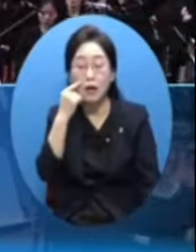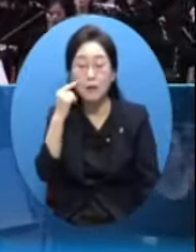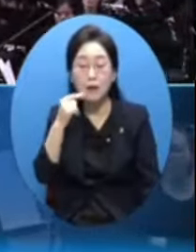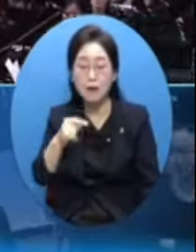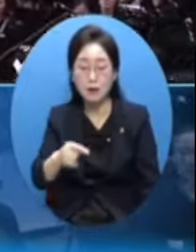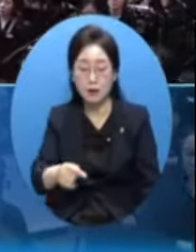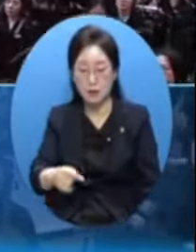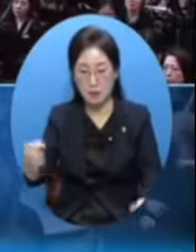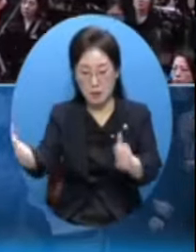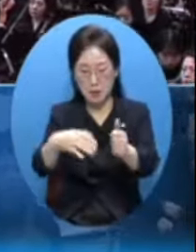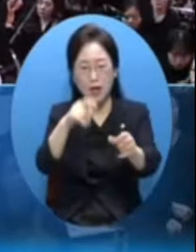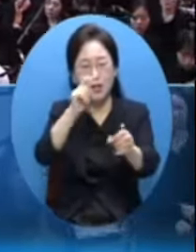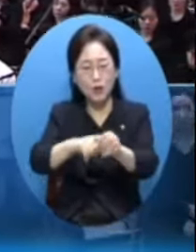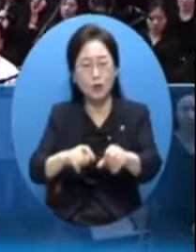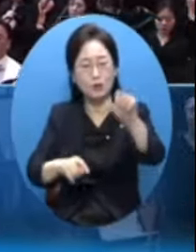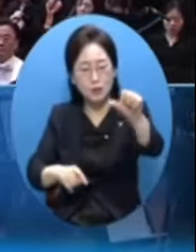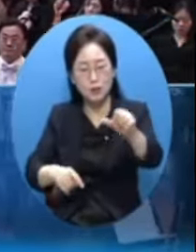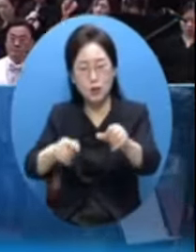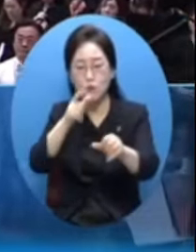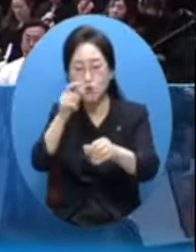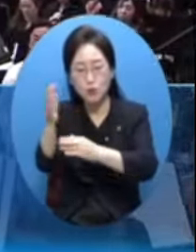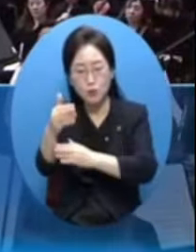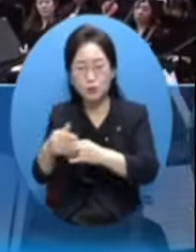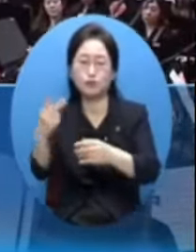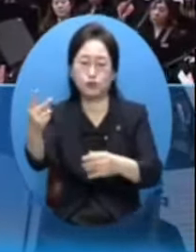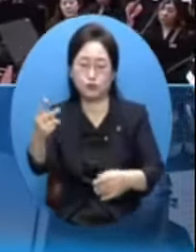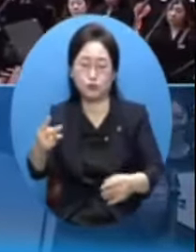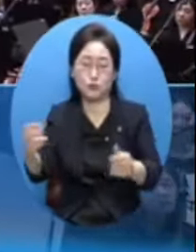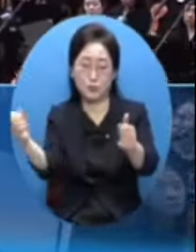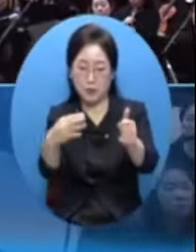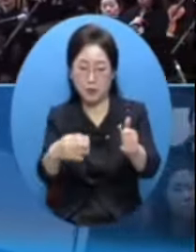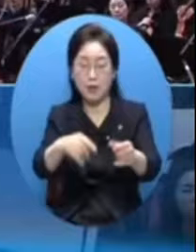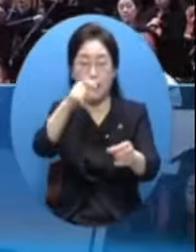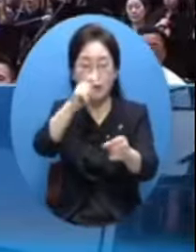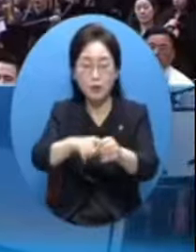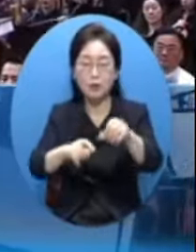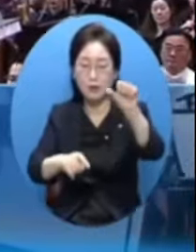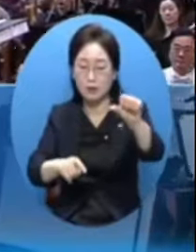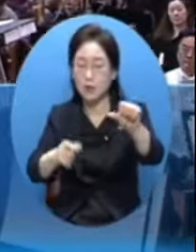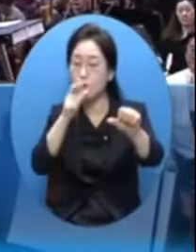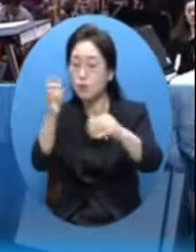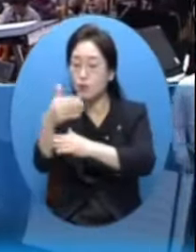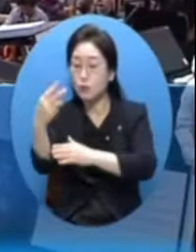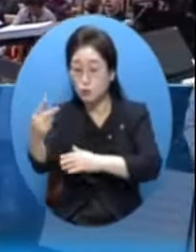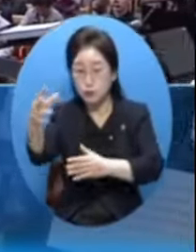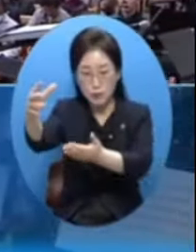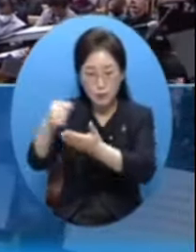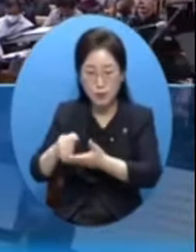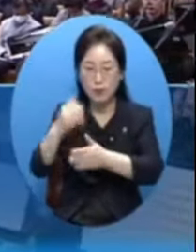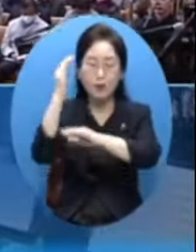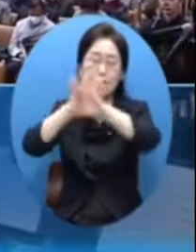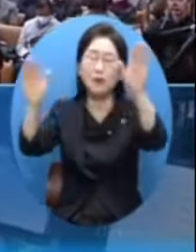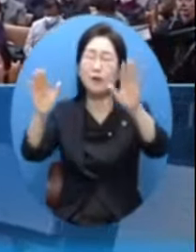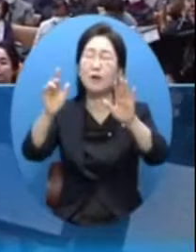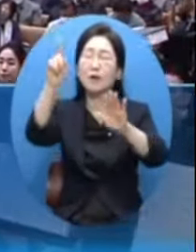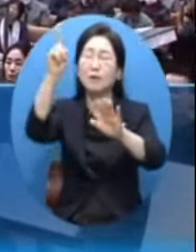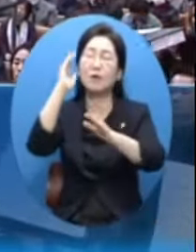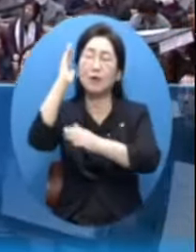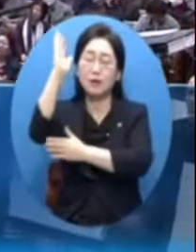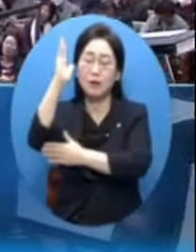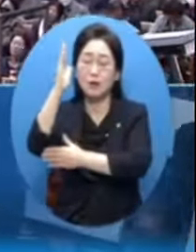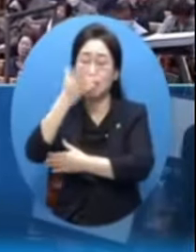이르되 떡 다섯 개와 물고기 두 마리가 있더이다 하거늘, 예수께서 떡 다섯 개와 물고기 두 마리를 가지사 하늘 우러러 축사하시고 떡을